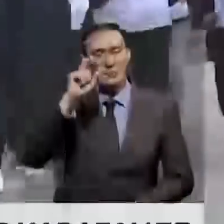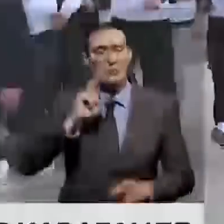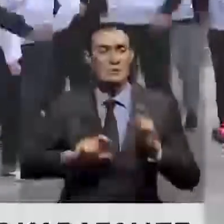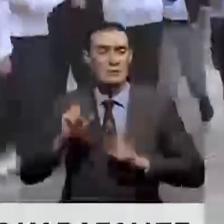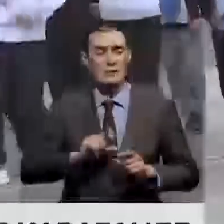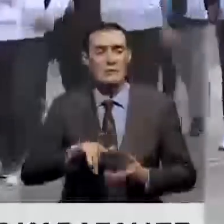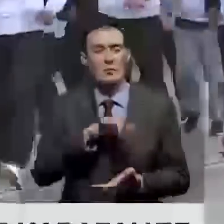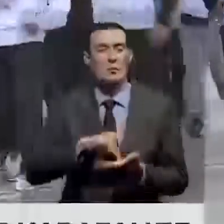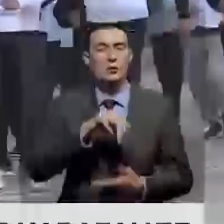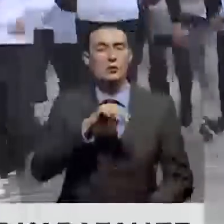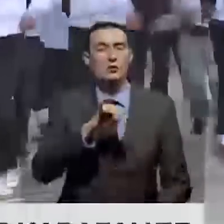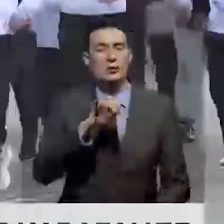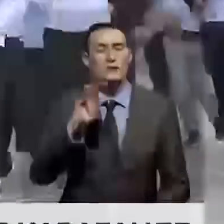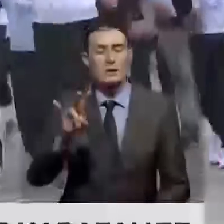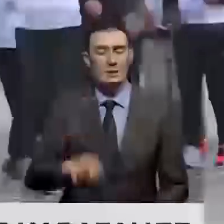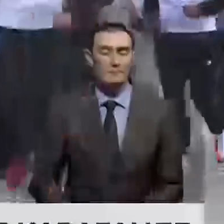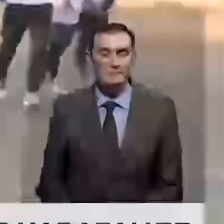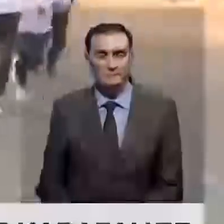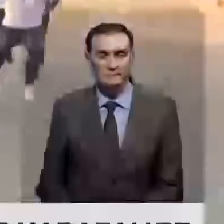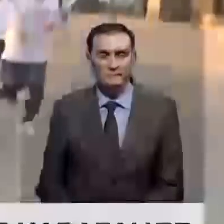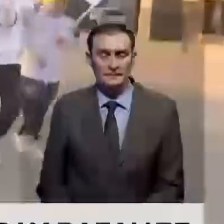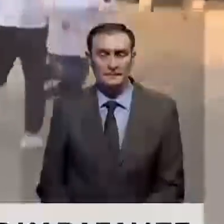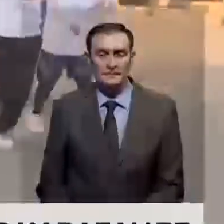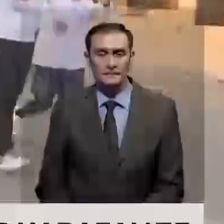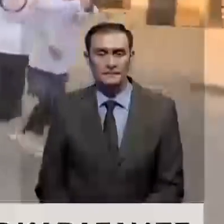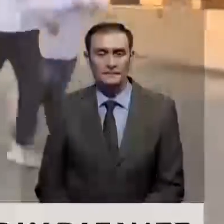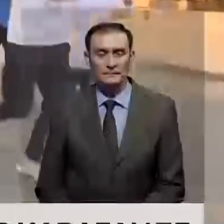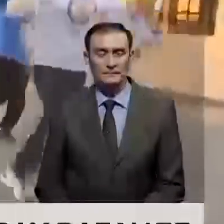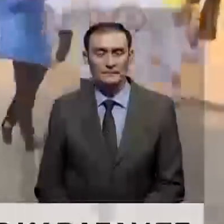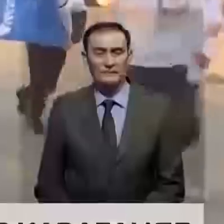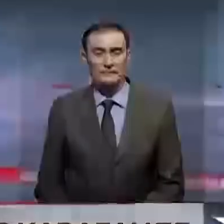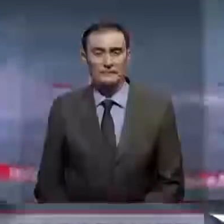Туркестане. Марина Золотарева, Сайран Акамбаев, Зеленозуб Пыхар, Карагандинская область, Хабар 24.